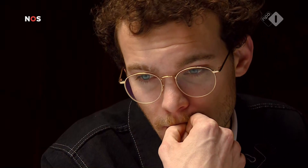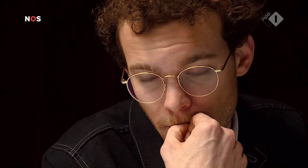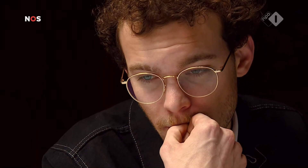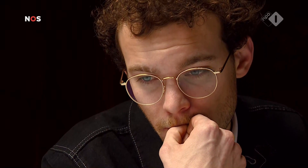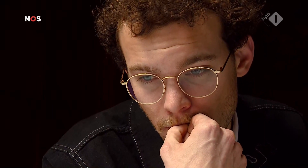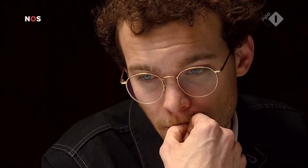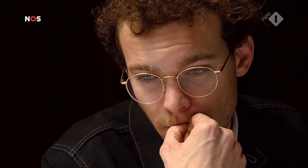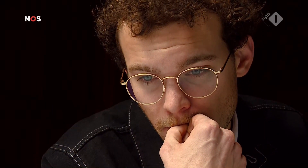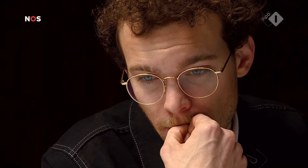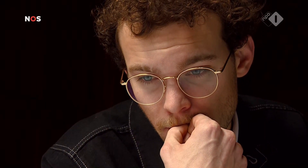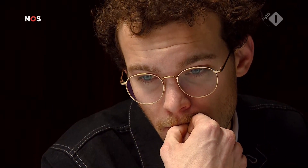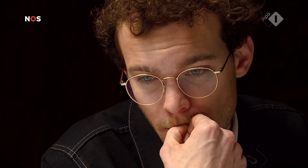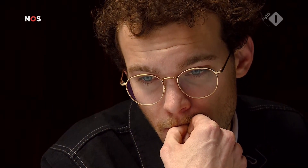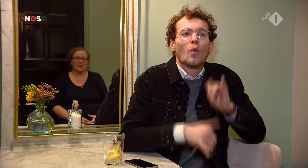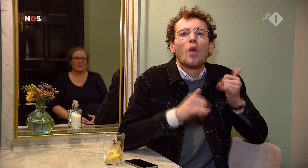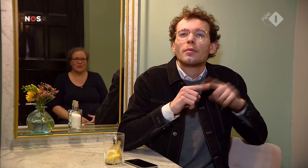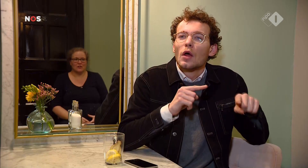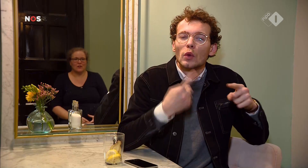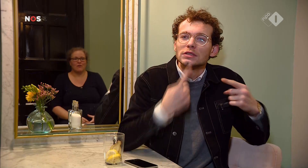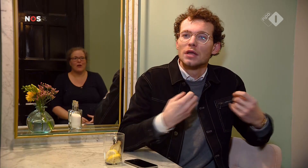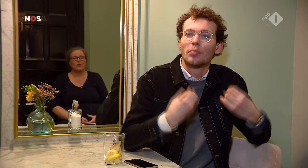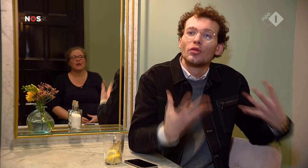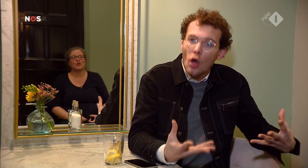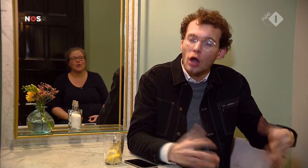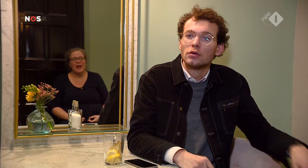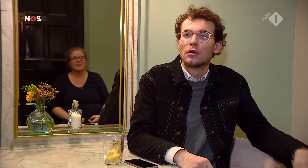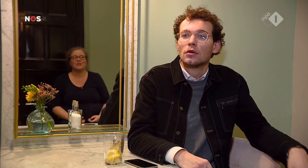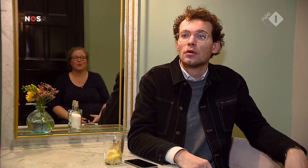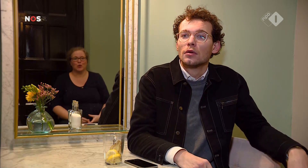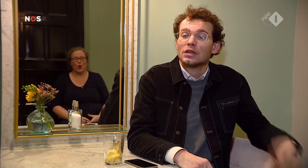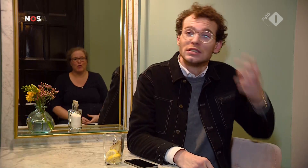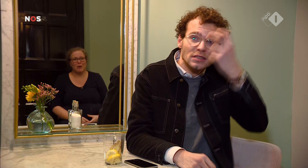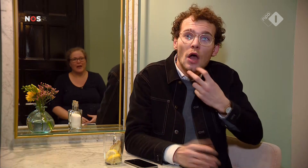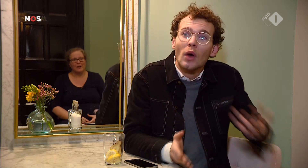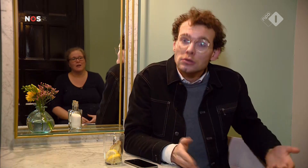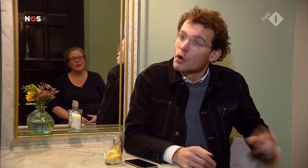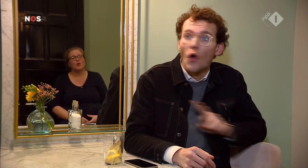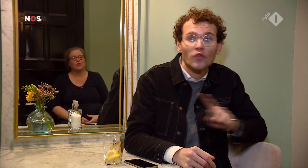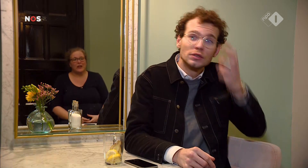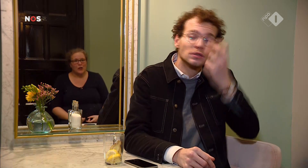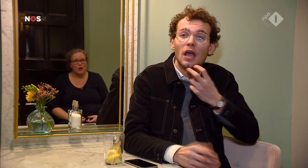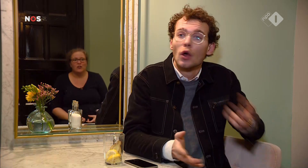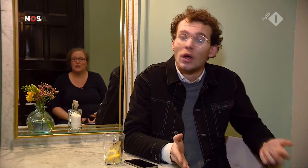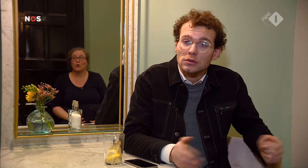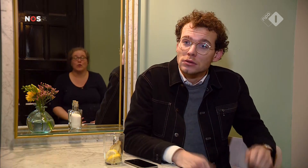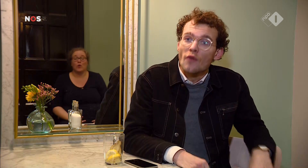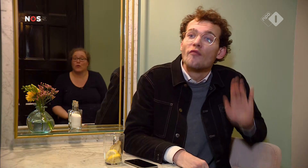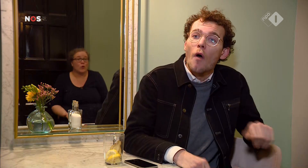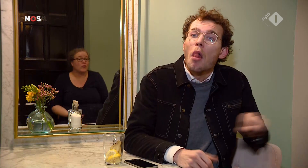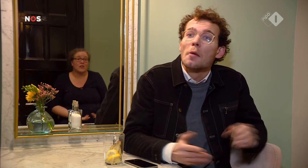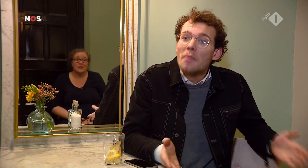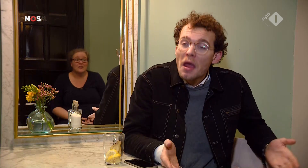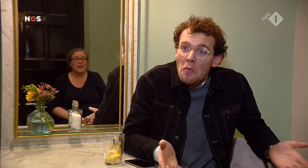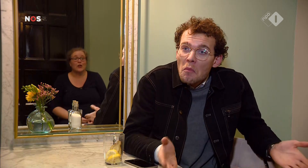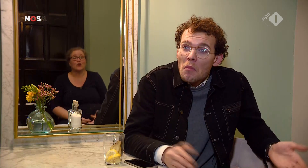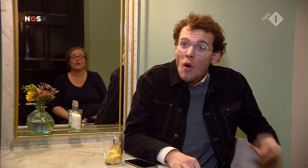aan geven. Die weet hoe belangrijk dat is. Welke intonatie ze moeten overbrengen. Hoe serieus het is